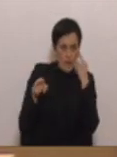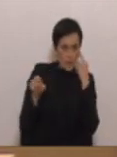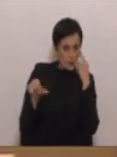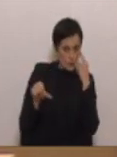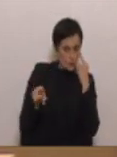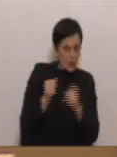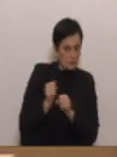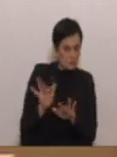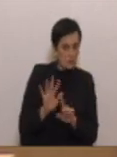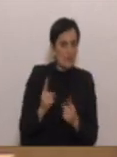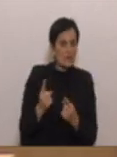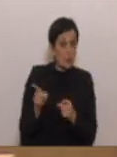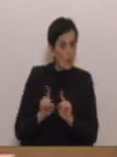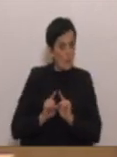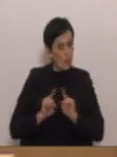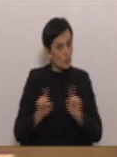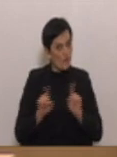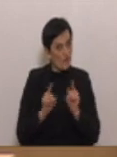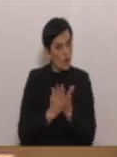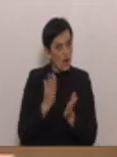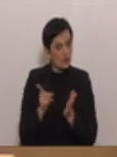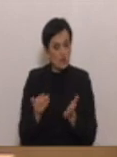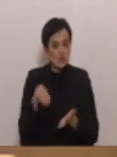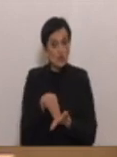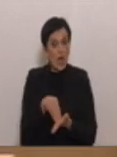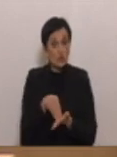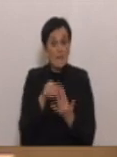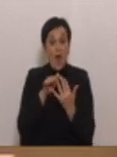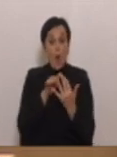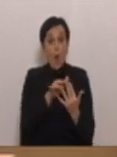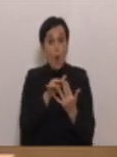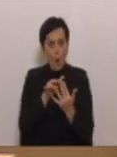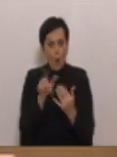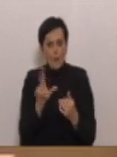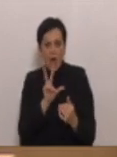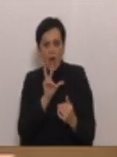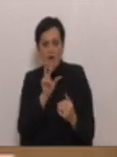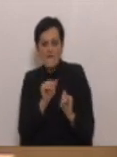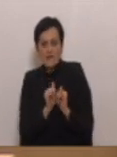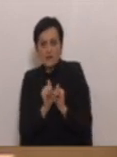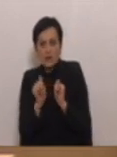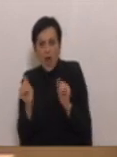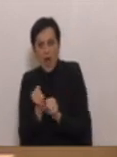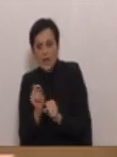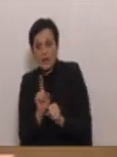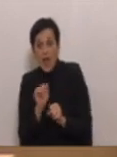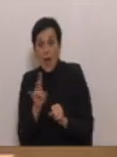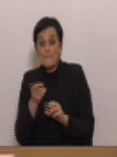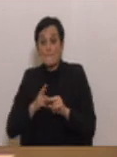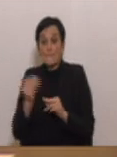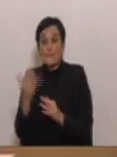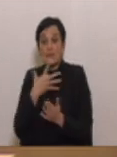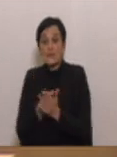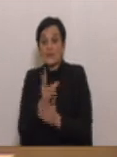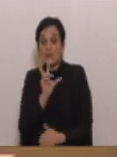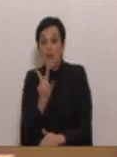getan hmeba. Rame provocațiuli huarari, chatebuli. Omis retorica s huarahui, sragat, am narativši. Ta